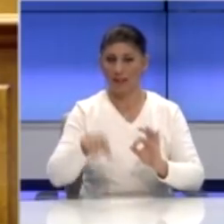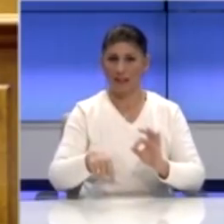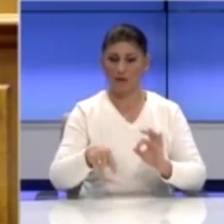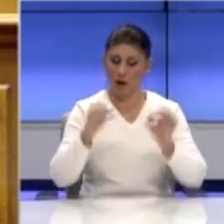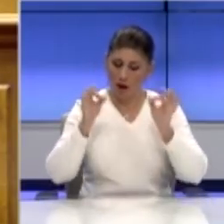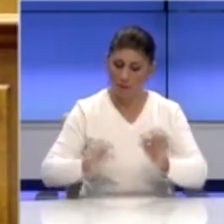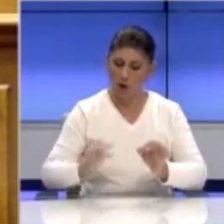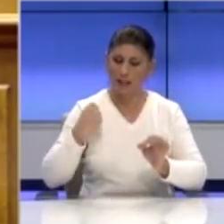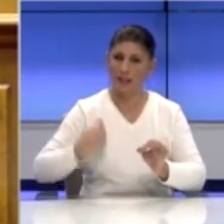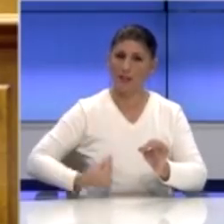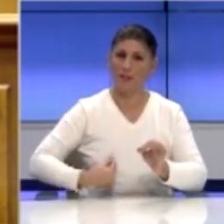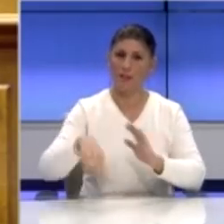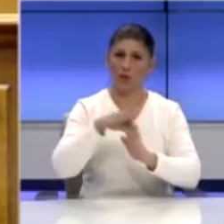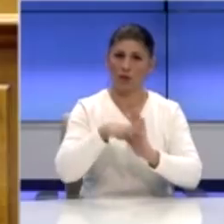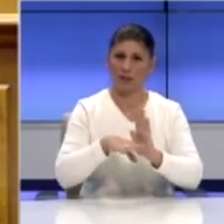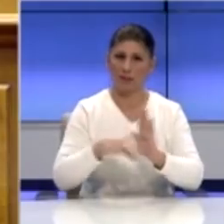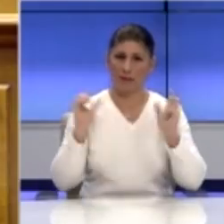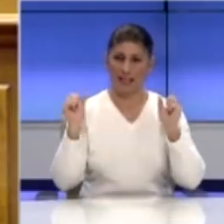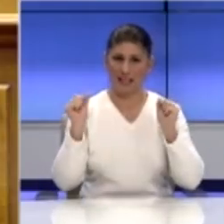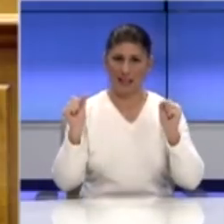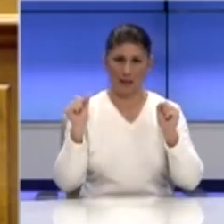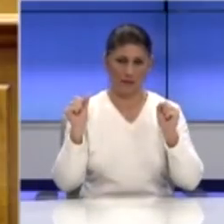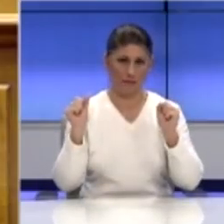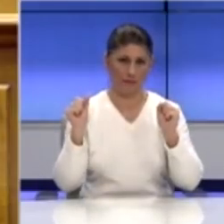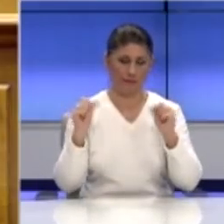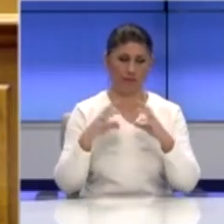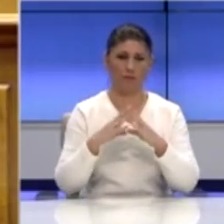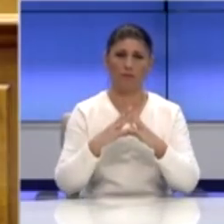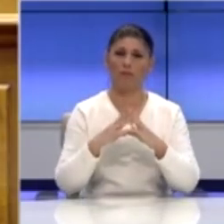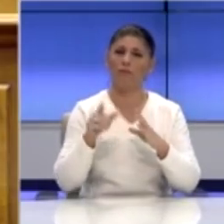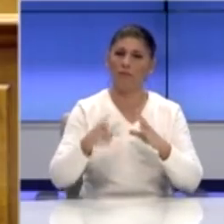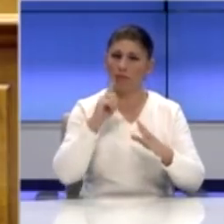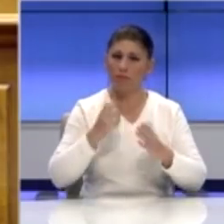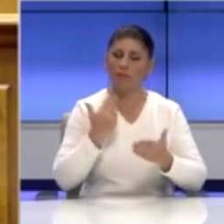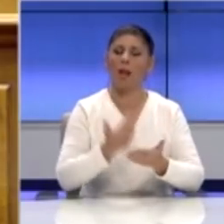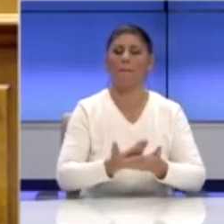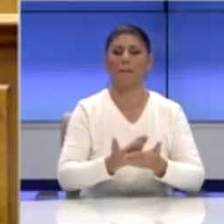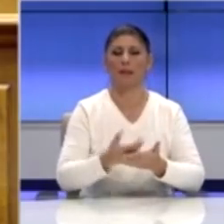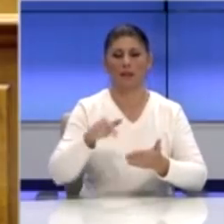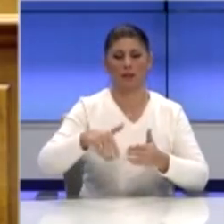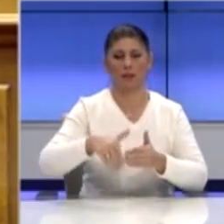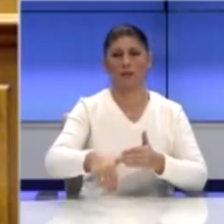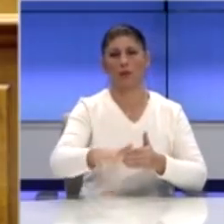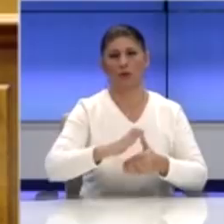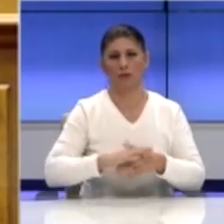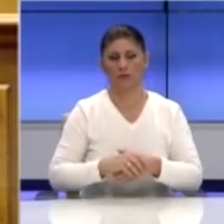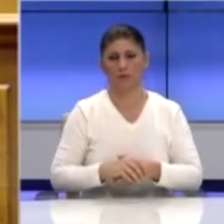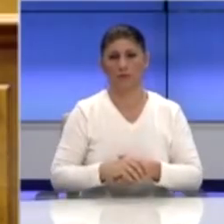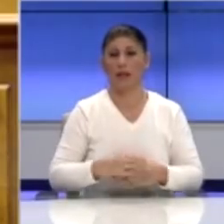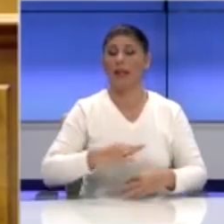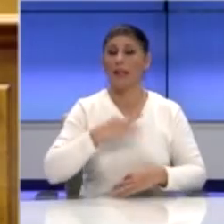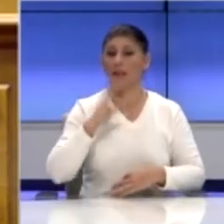ένα αποκλειστικά δημόσιο σύστημα υγείας. Αυτή είναι η απέτηση των καιρών μας. Και